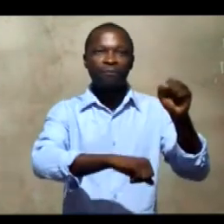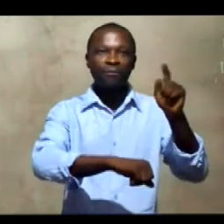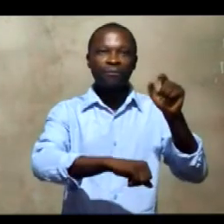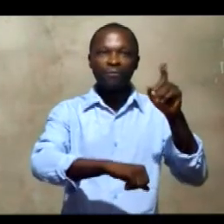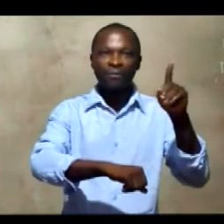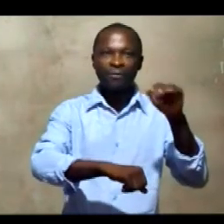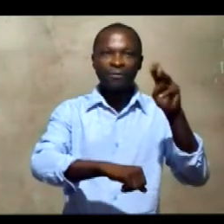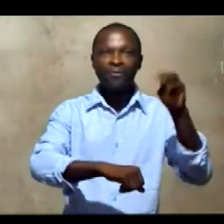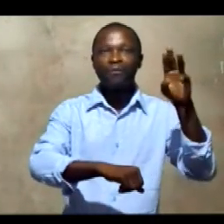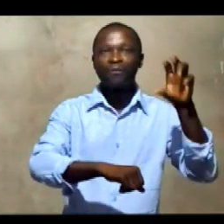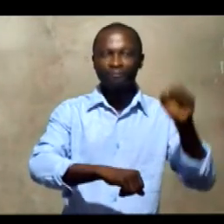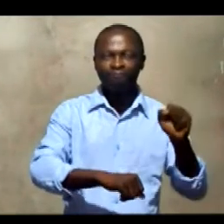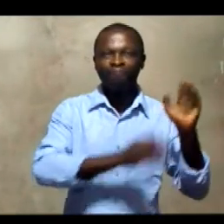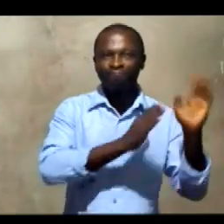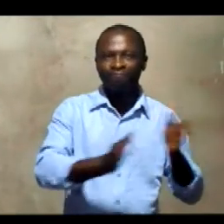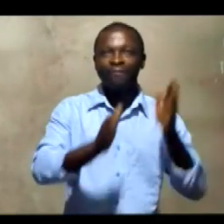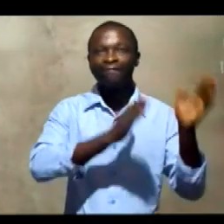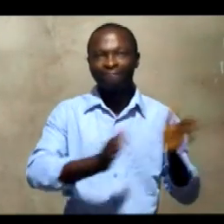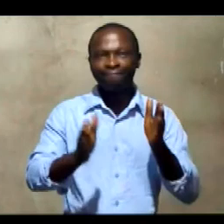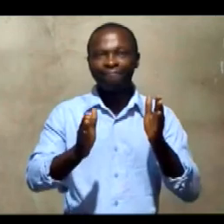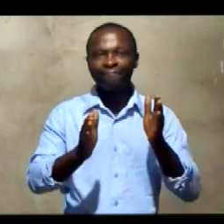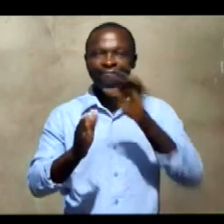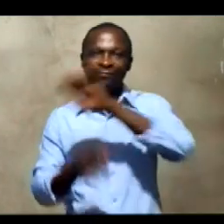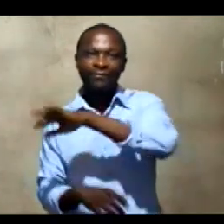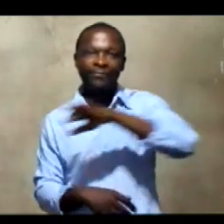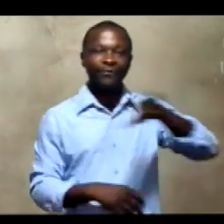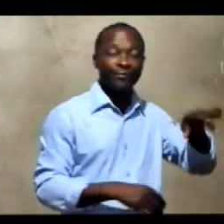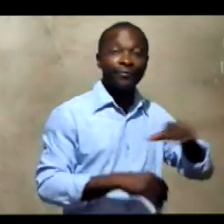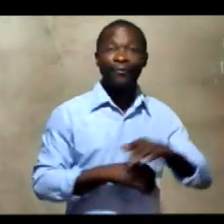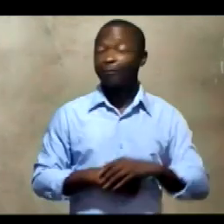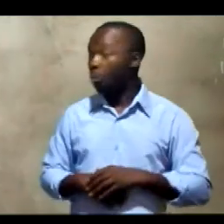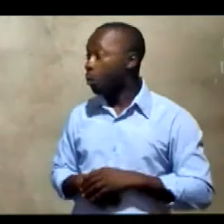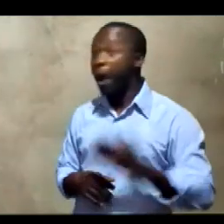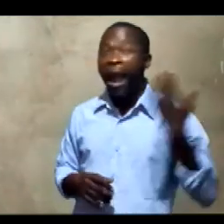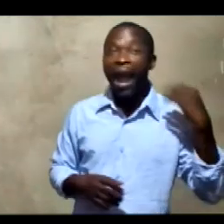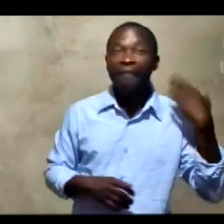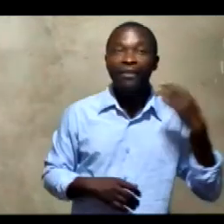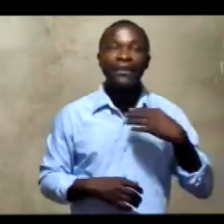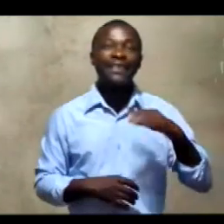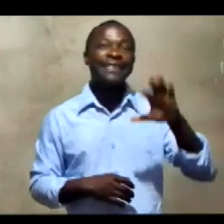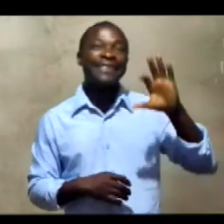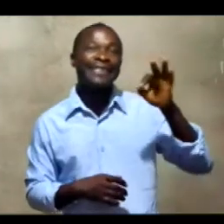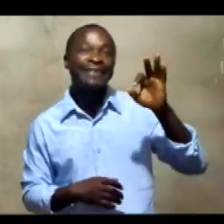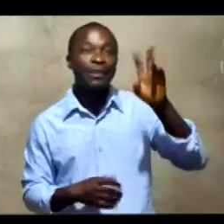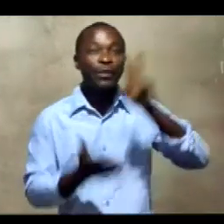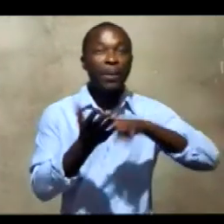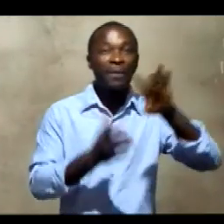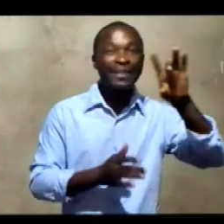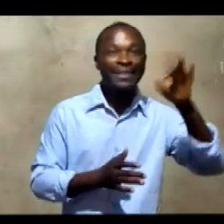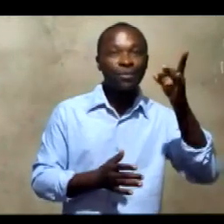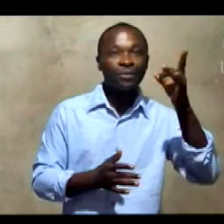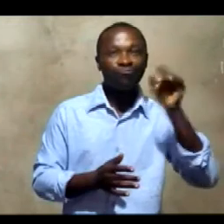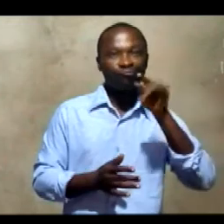Le Soudan est en mouvement. En décembre 2018 débutait la révolution soudanaise avec la contestation du prix du pain,